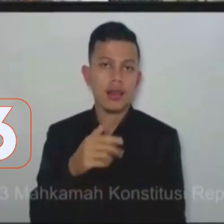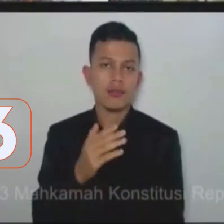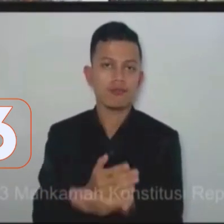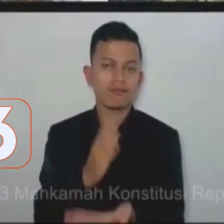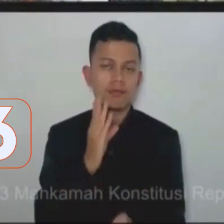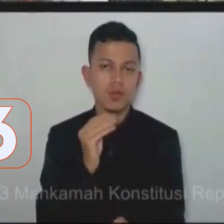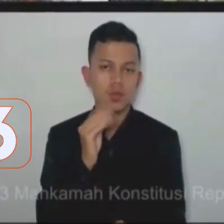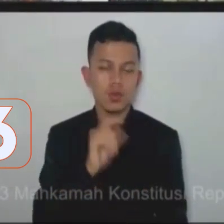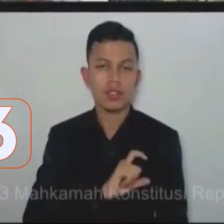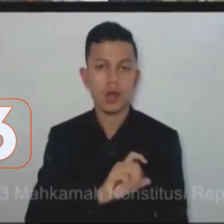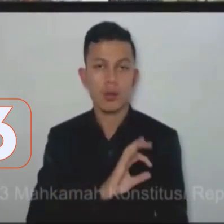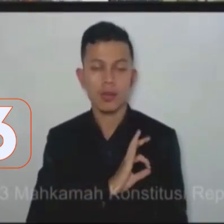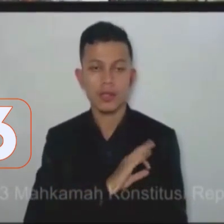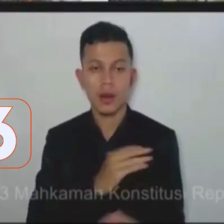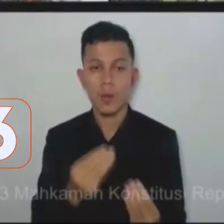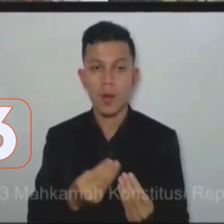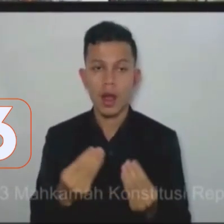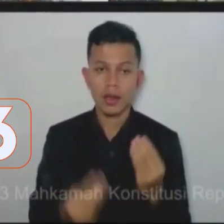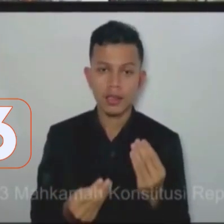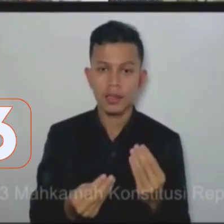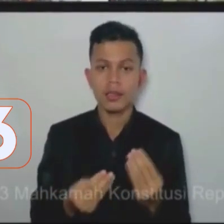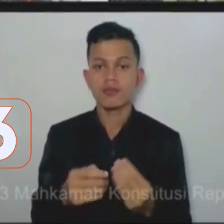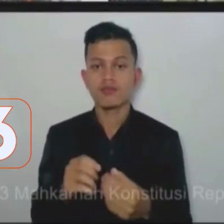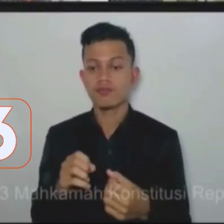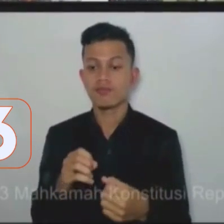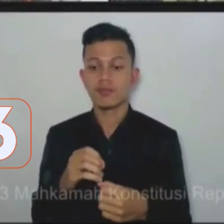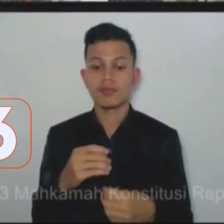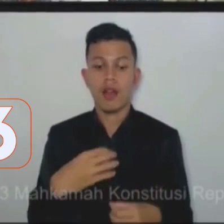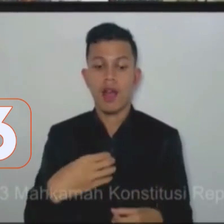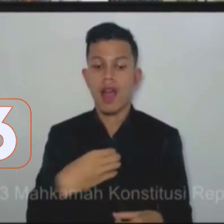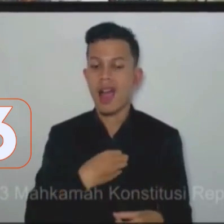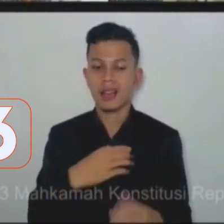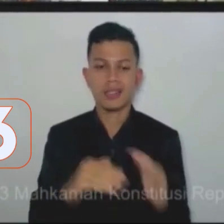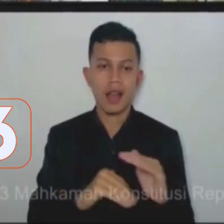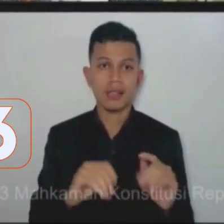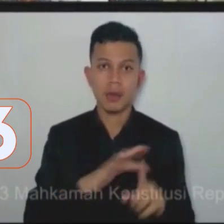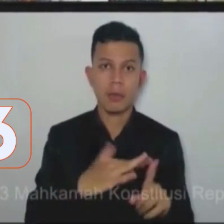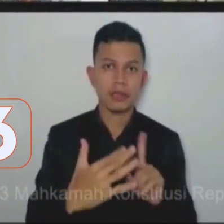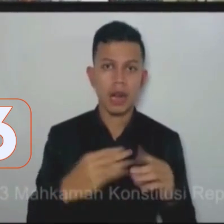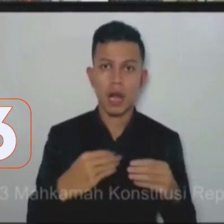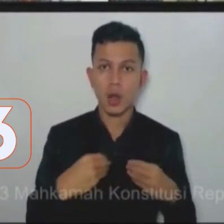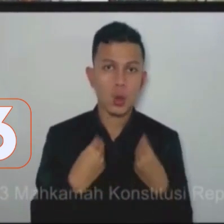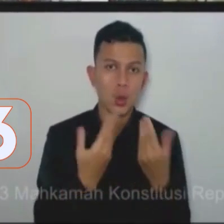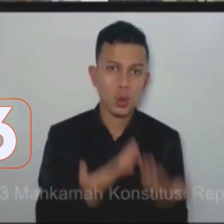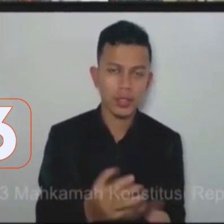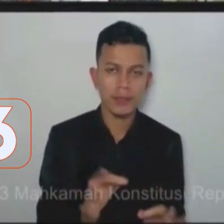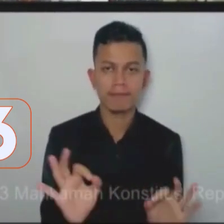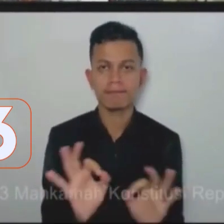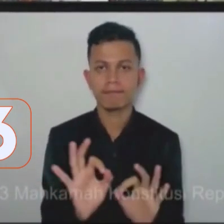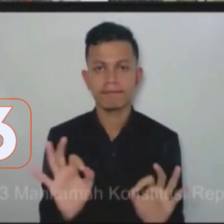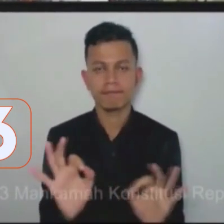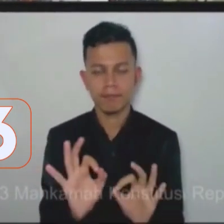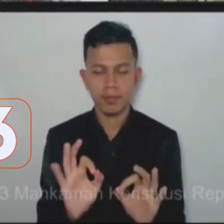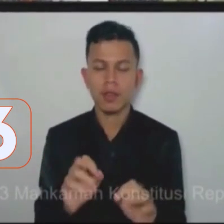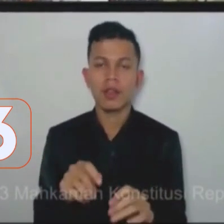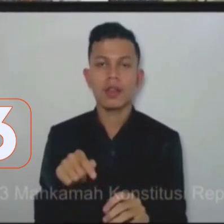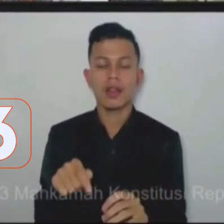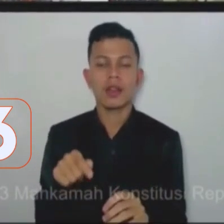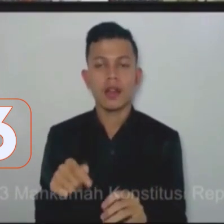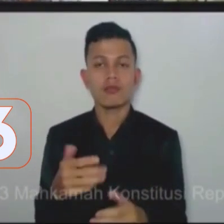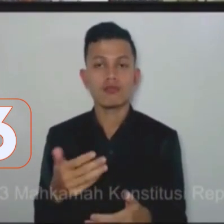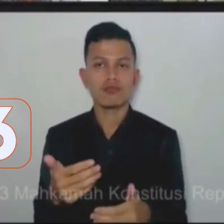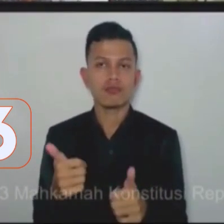wakil presiden tidak boleh menimbulkan kerugian hak konstitusional warga negara yang dalam penalaran yang wajar